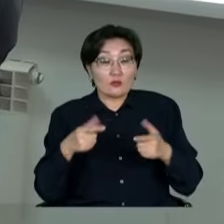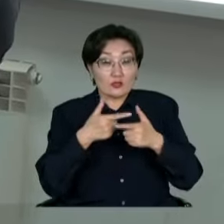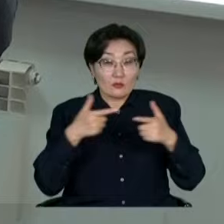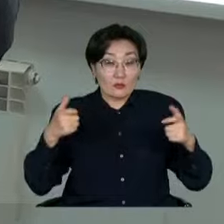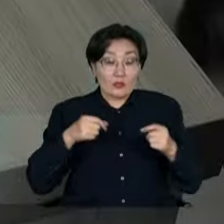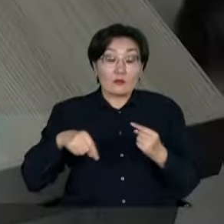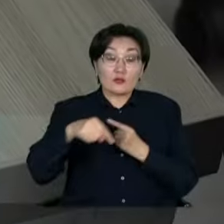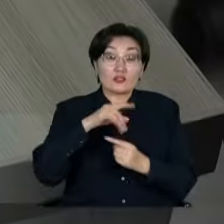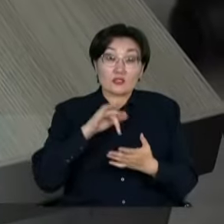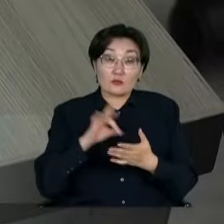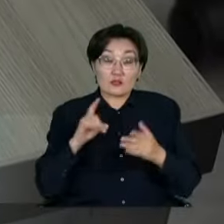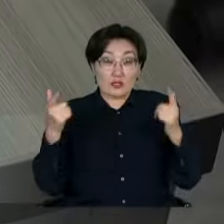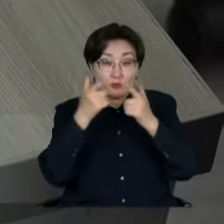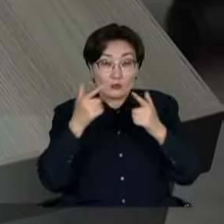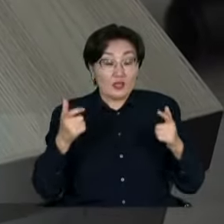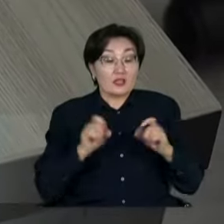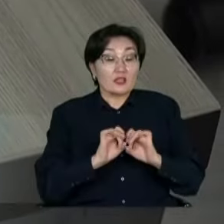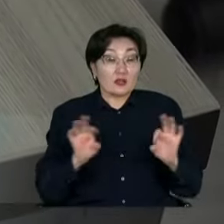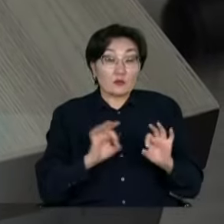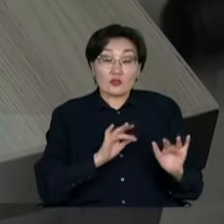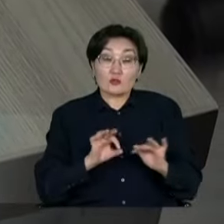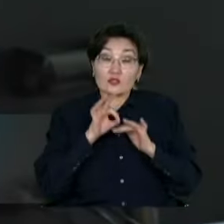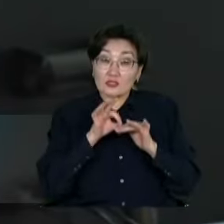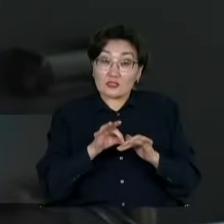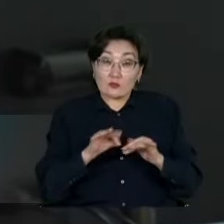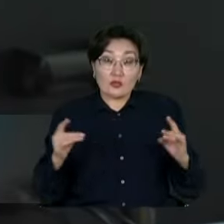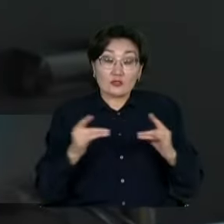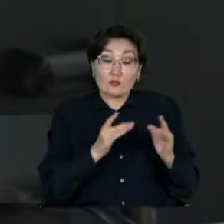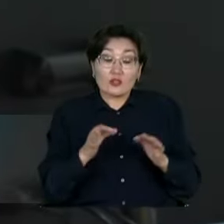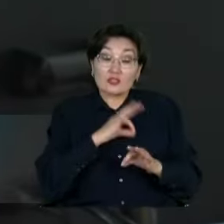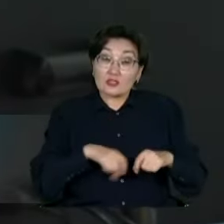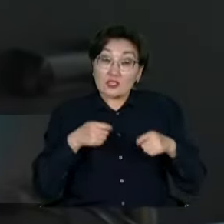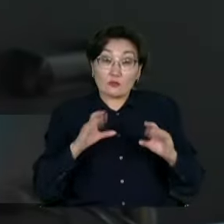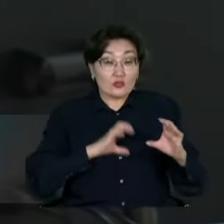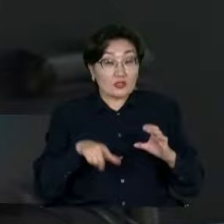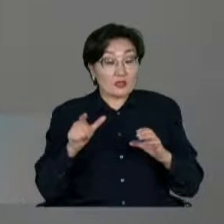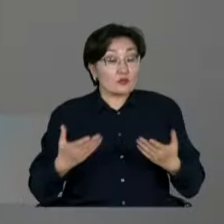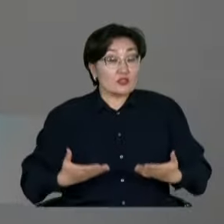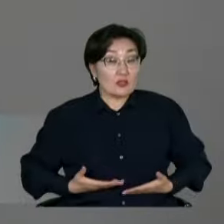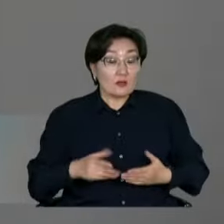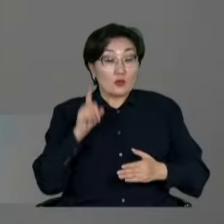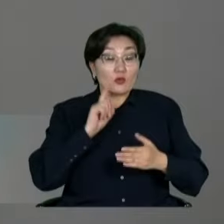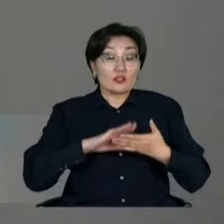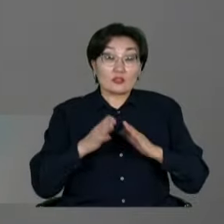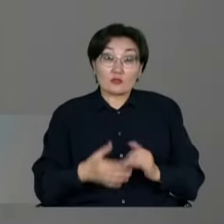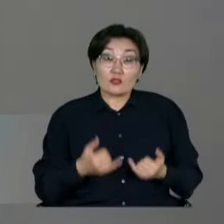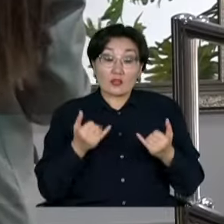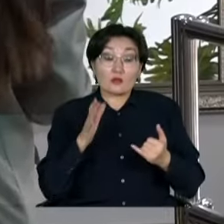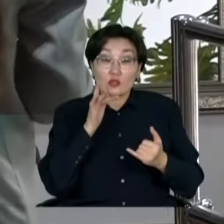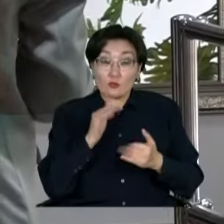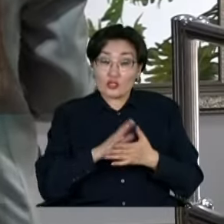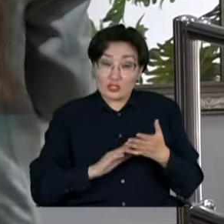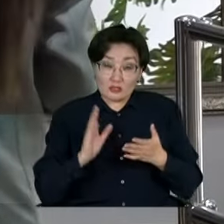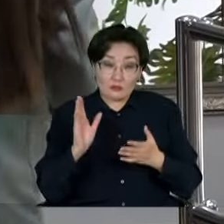бизнес орталықтарында ақпараттық науқан жүргізіледі. Жаңа жатақханаларды қолданысқа беру және студенттердің тұруына қолайлы жағдай жасау алдағы уақытта да